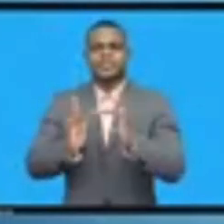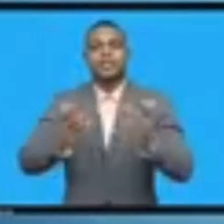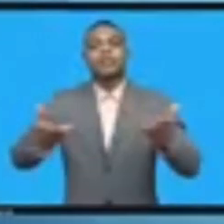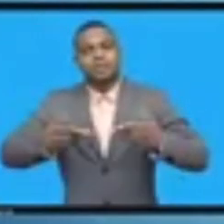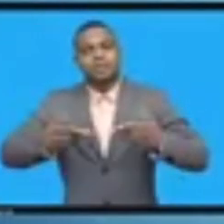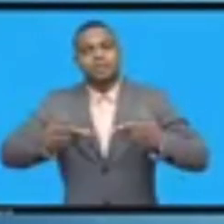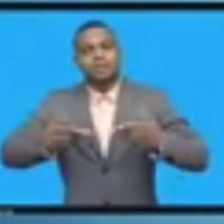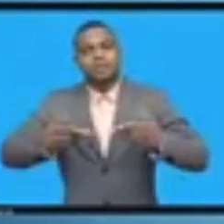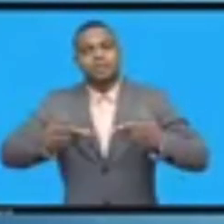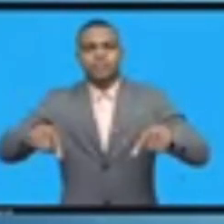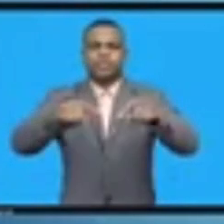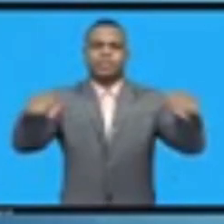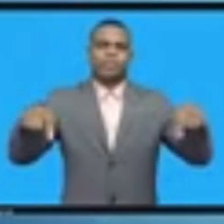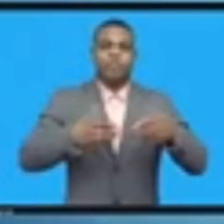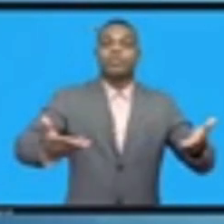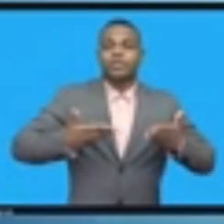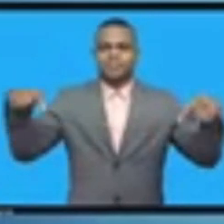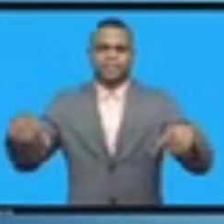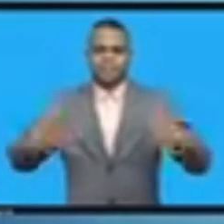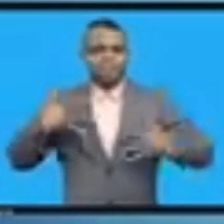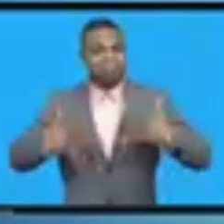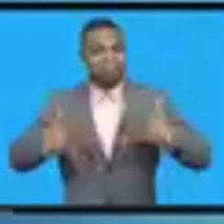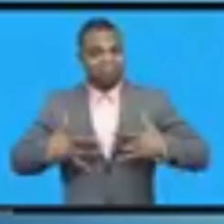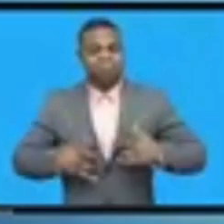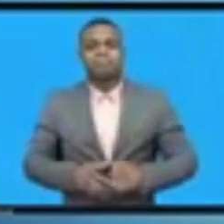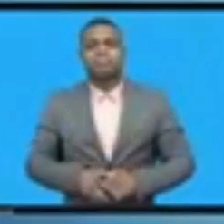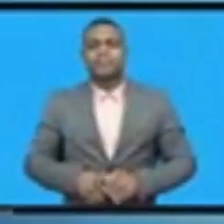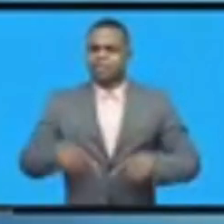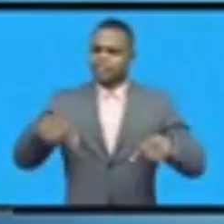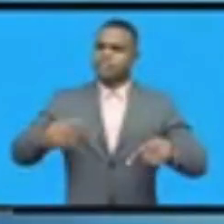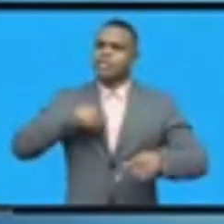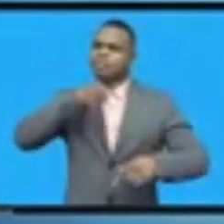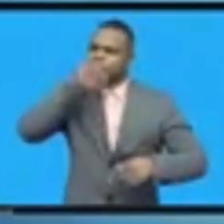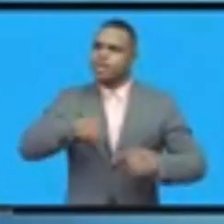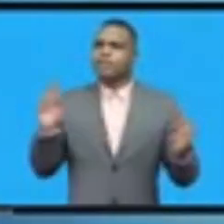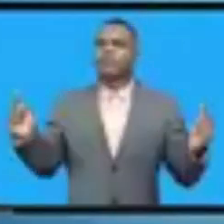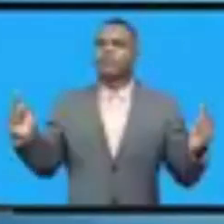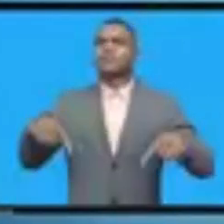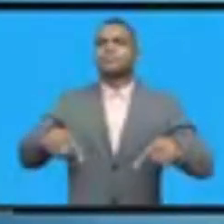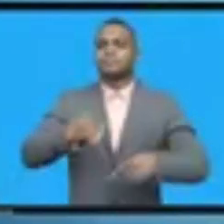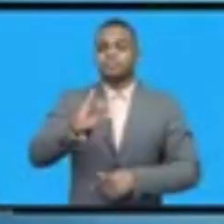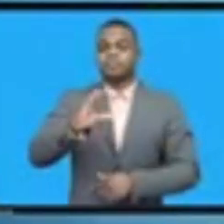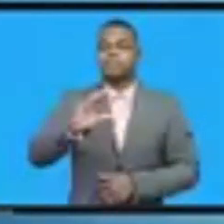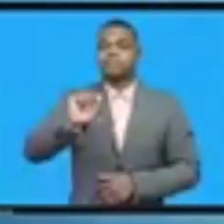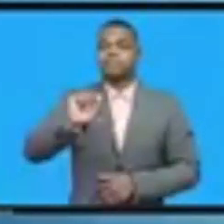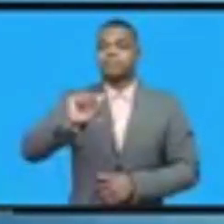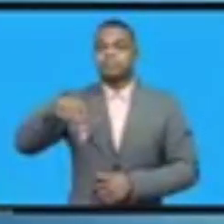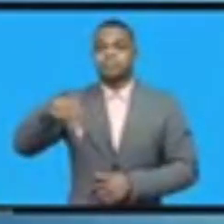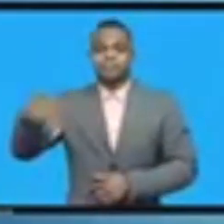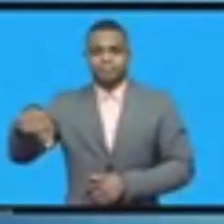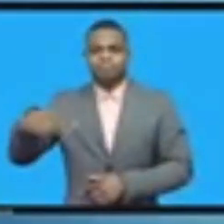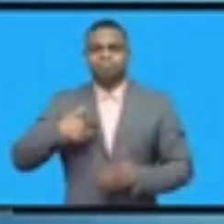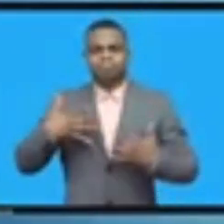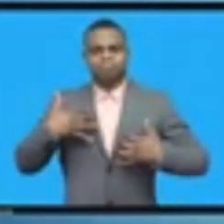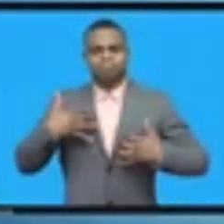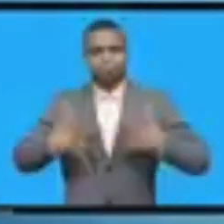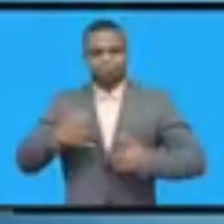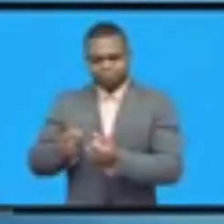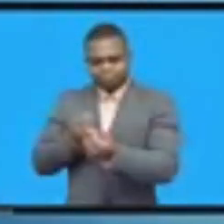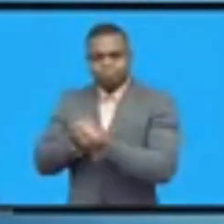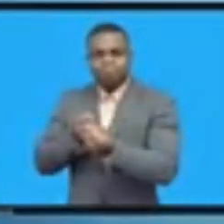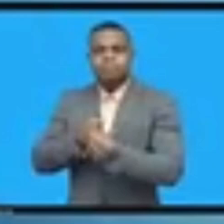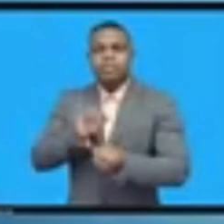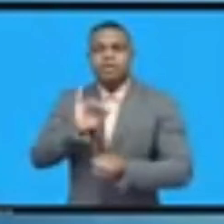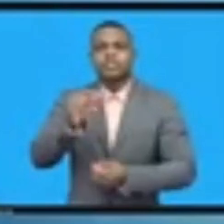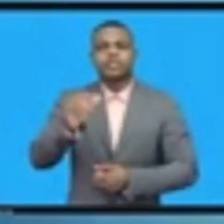所有的政府、公民社会，我们能够聚集在一起讨论与互联网有关的公共政策，